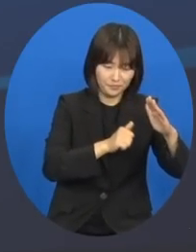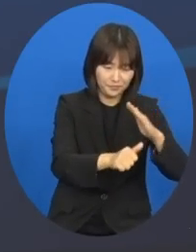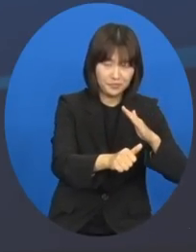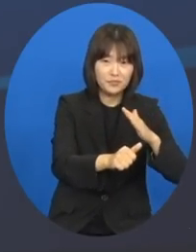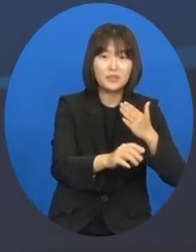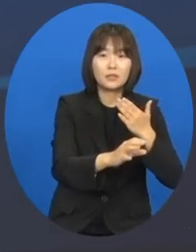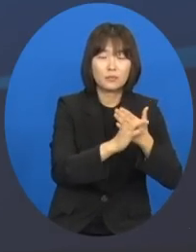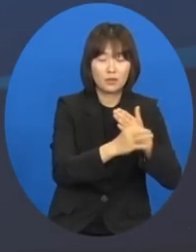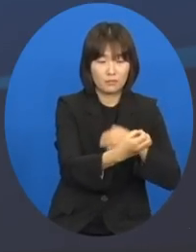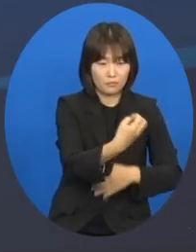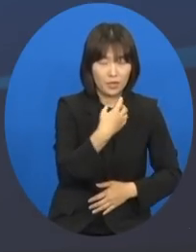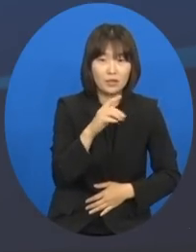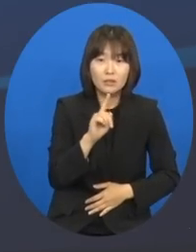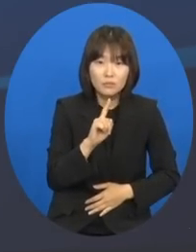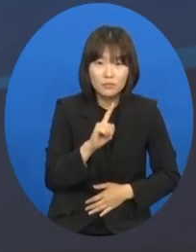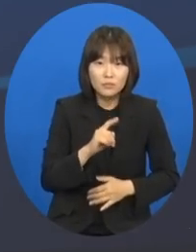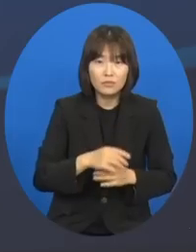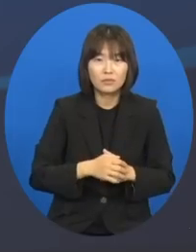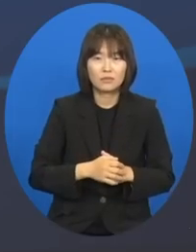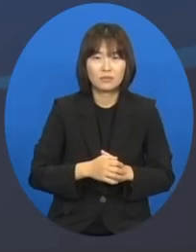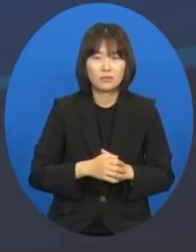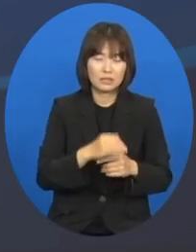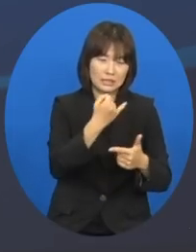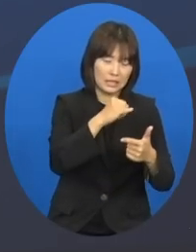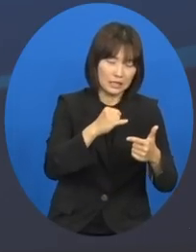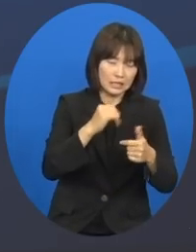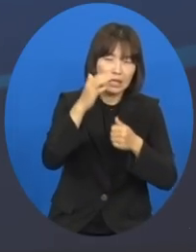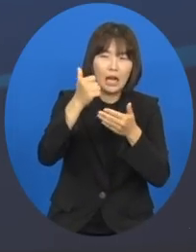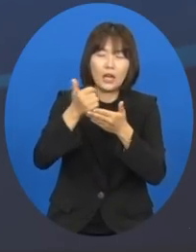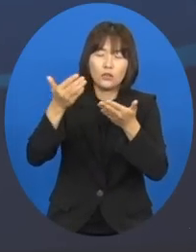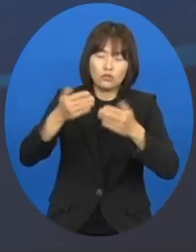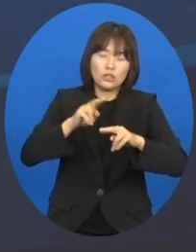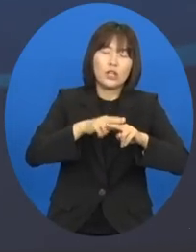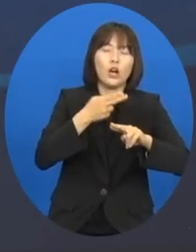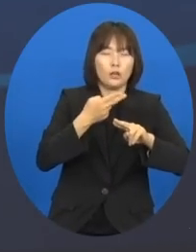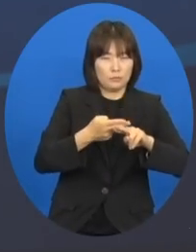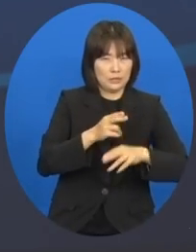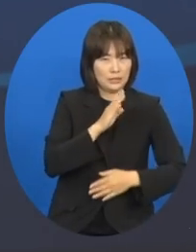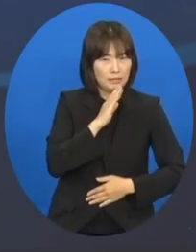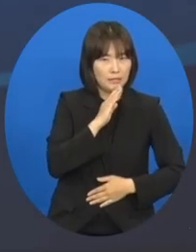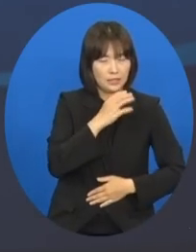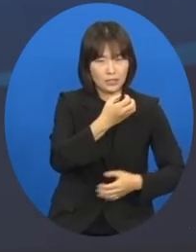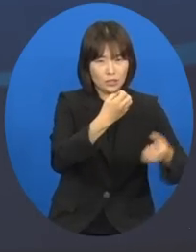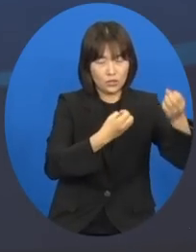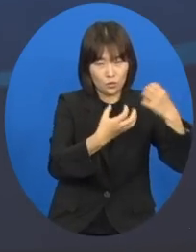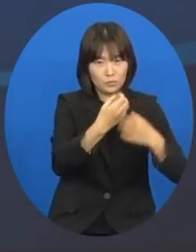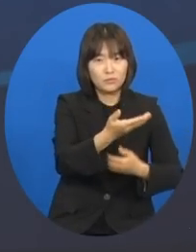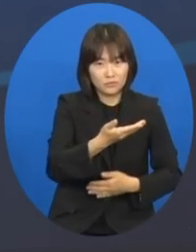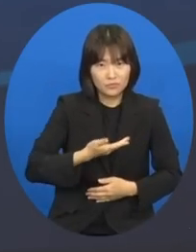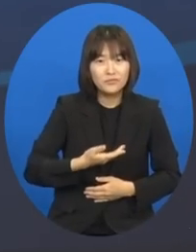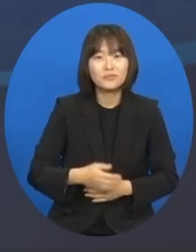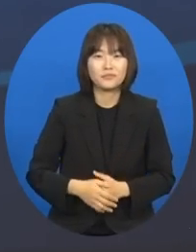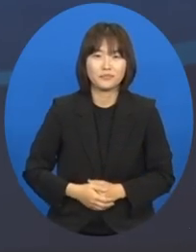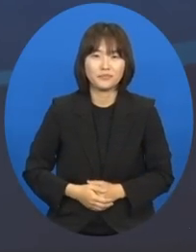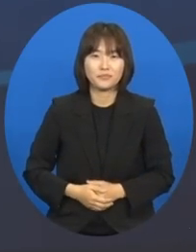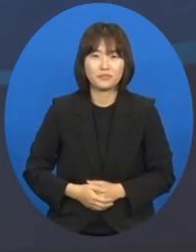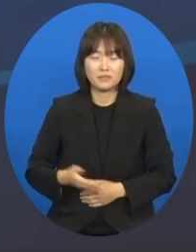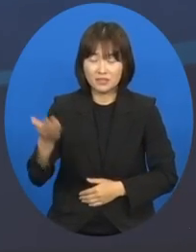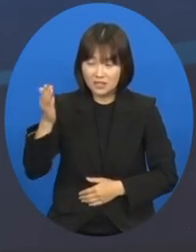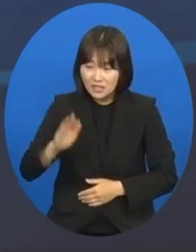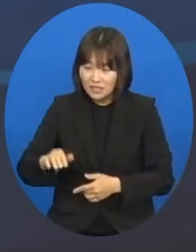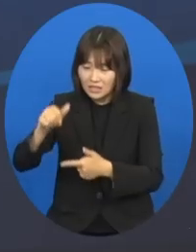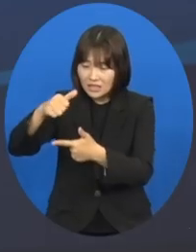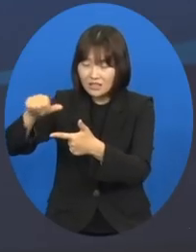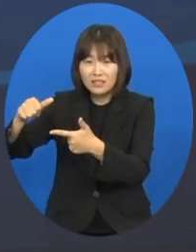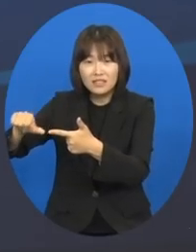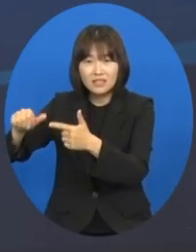하면 꼭 그렇게 고백을 하시더라고요 우리 아이들은 하나님이 주신 선물입니다 이렇게 고백을 하세요 근데 아들